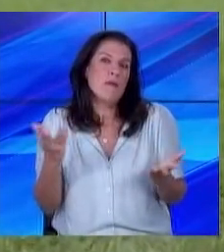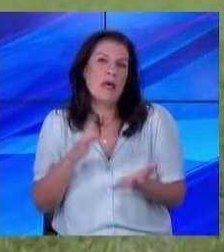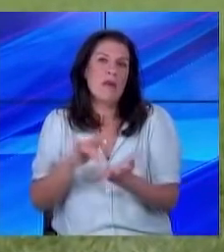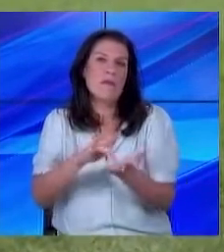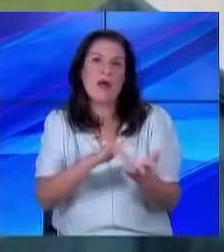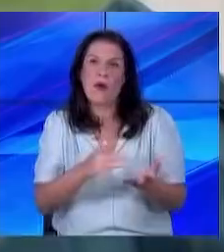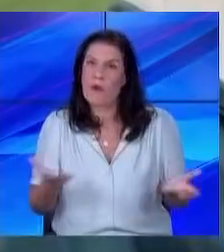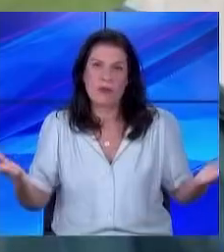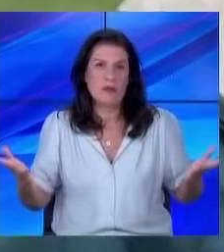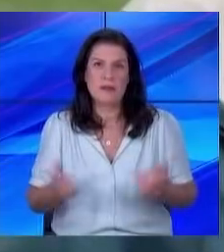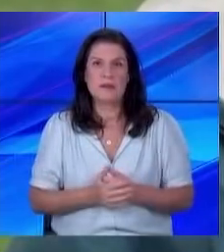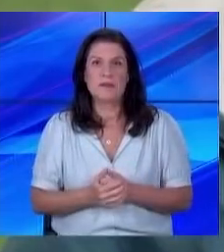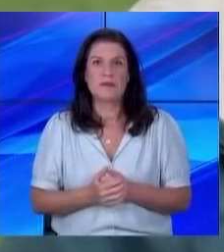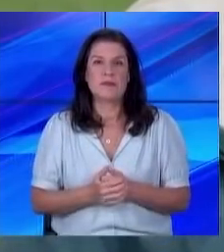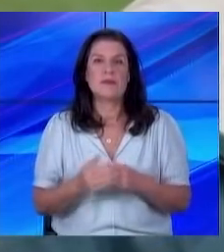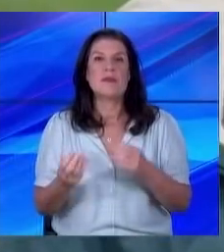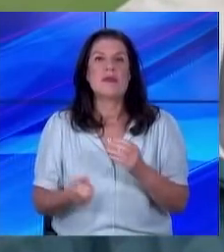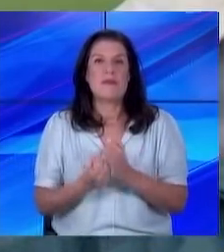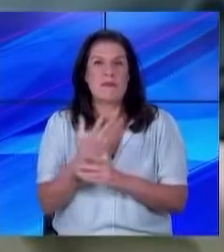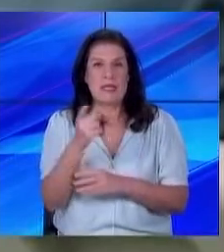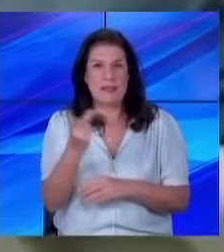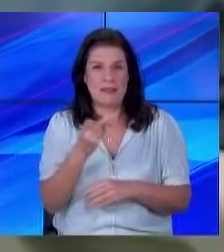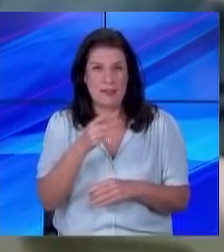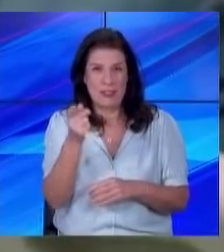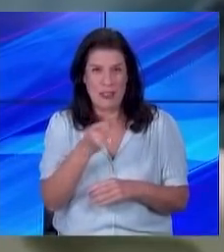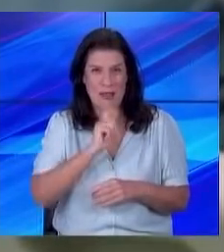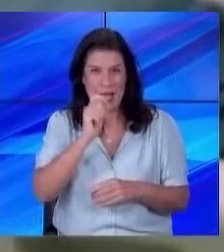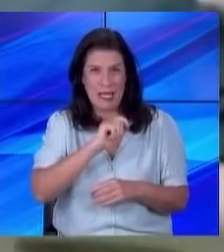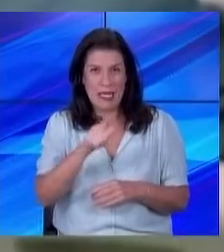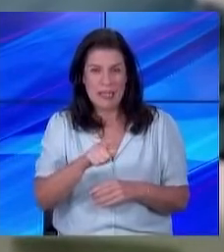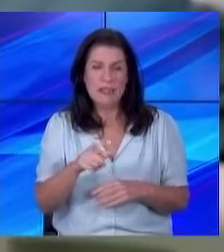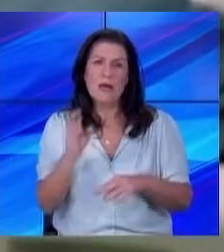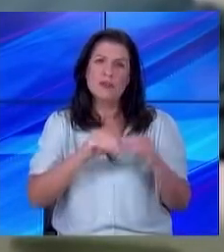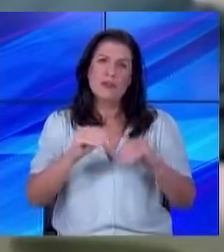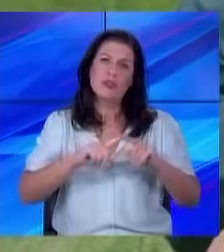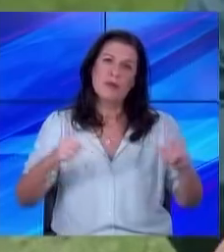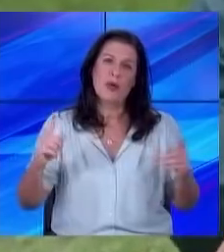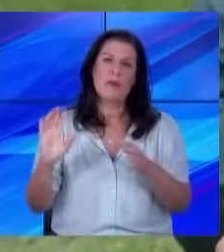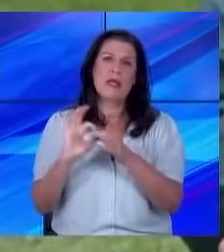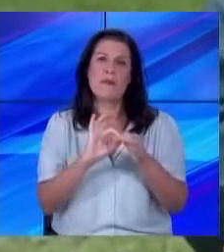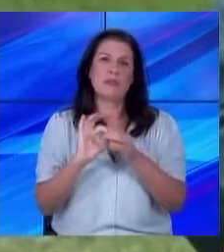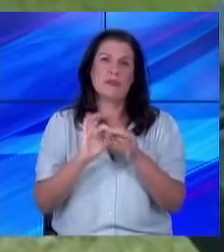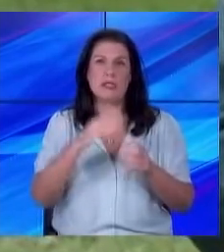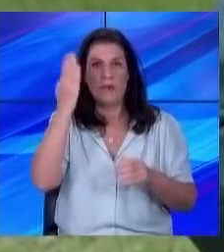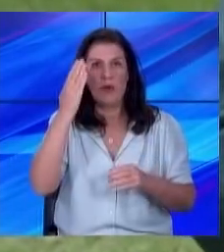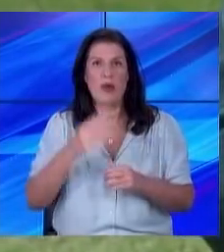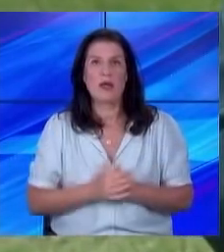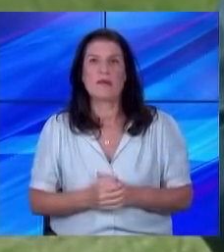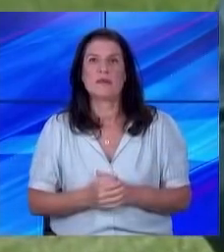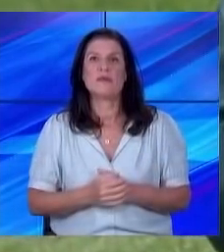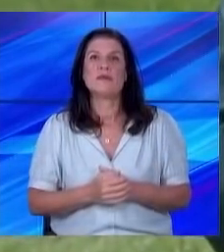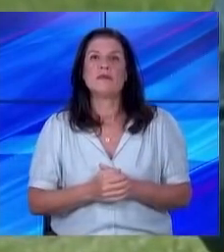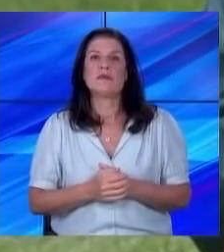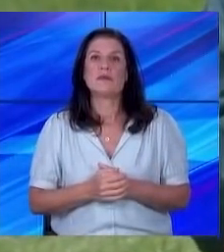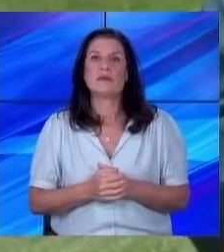every country. מייסדי בן אנד ג'ריז משתמשים בסיסמאות ובטיעונים מוכרים. What Israel is doing is